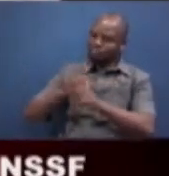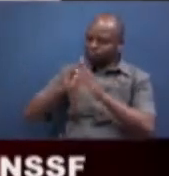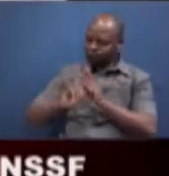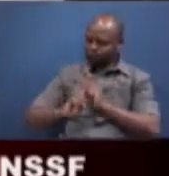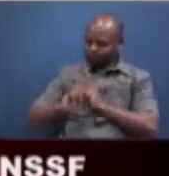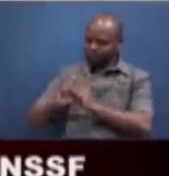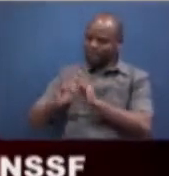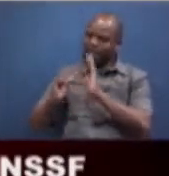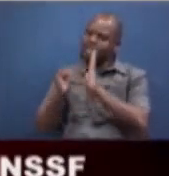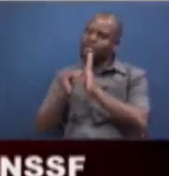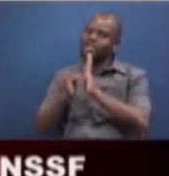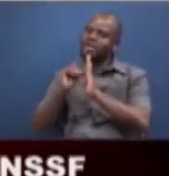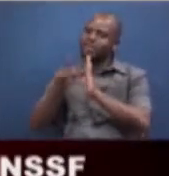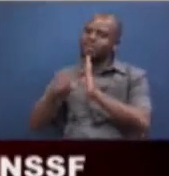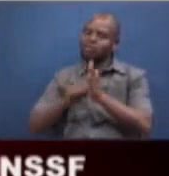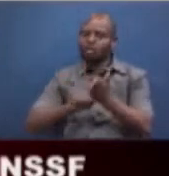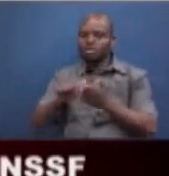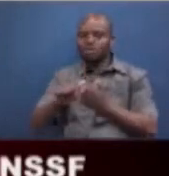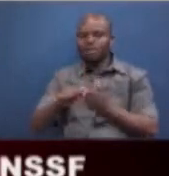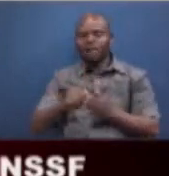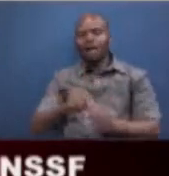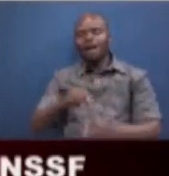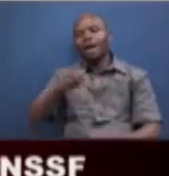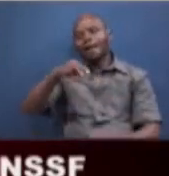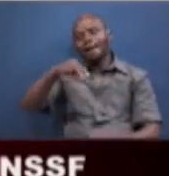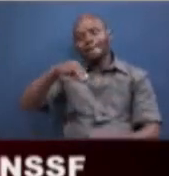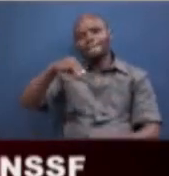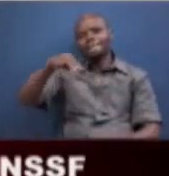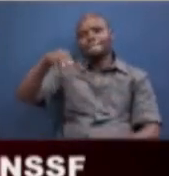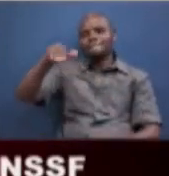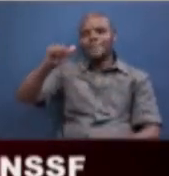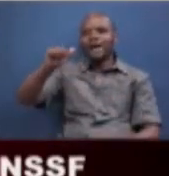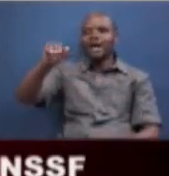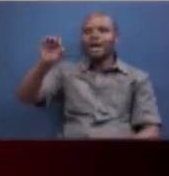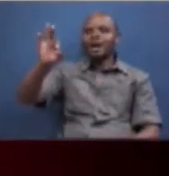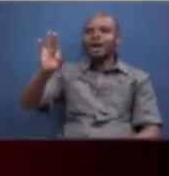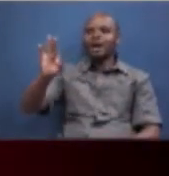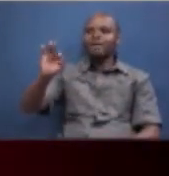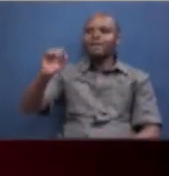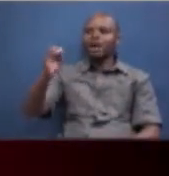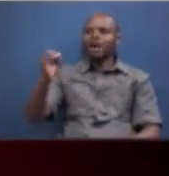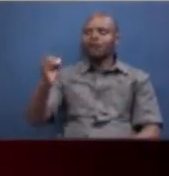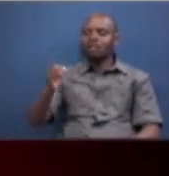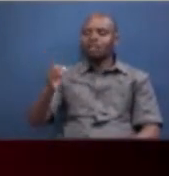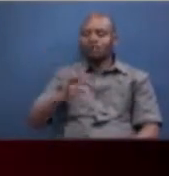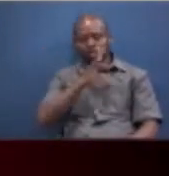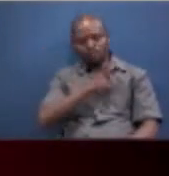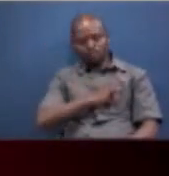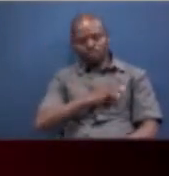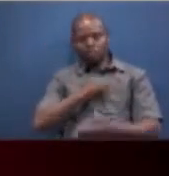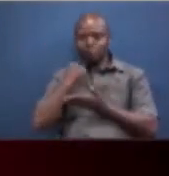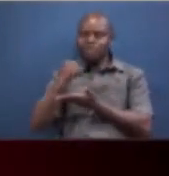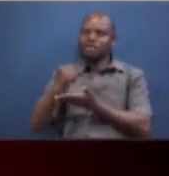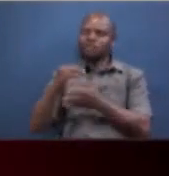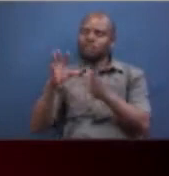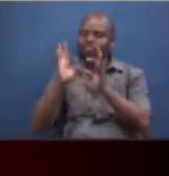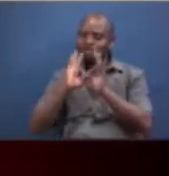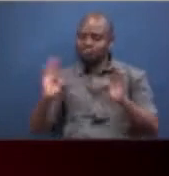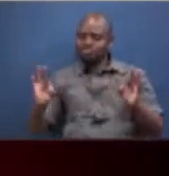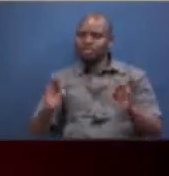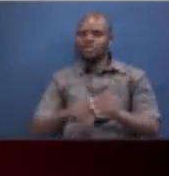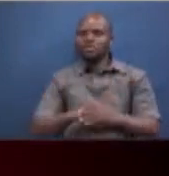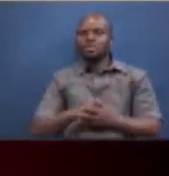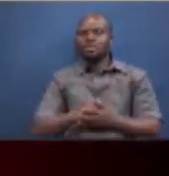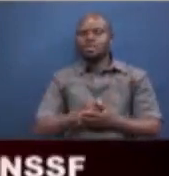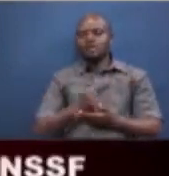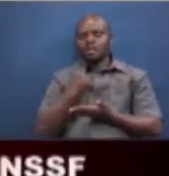kuzingatia sheria ikiwemo kulipa mafao. Mazingira ya kufanya kazi yamekuwa mazuri, vipato vya wafanyakazi vimeongezeka, kwa hiyo wengi